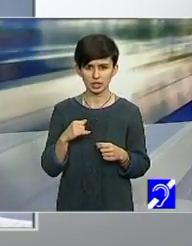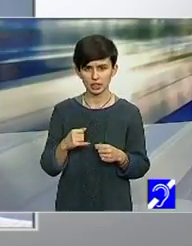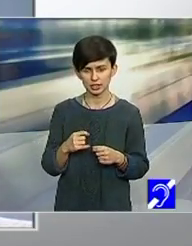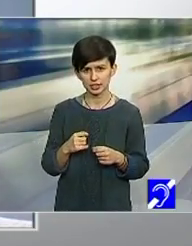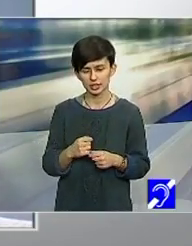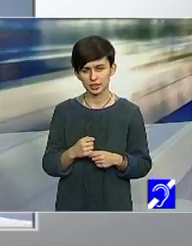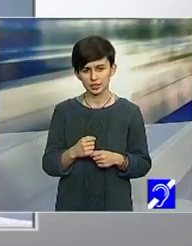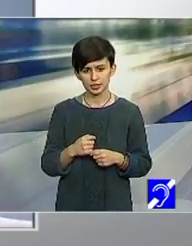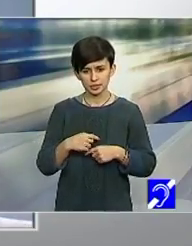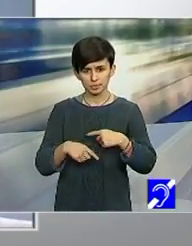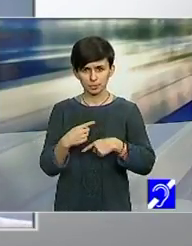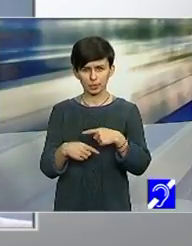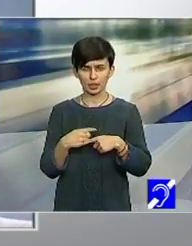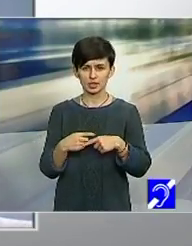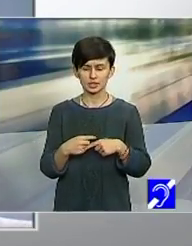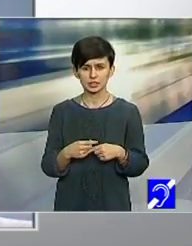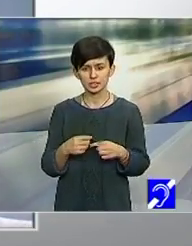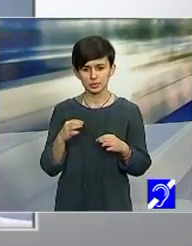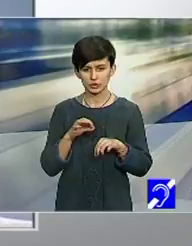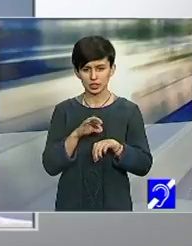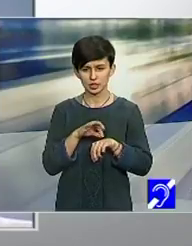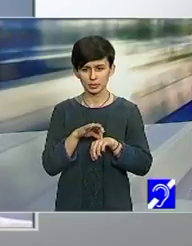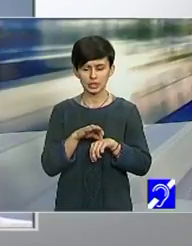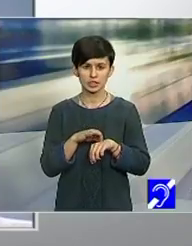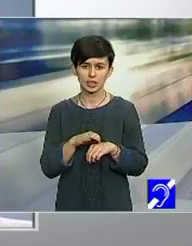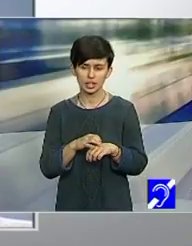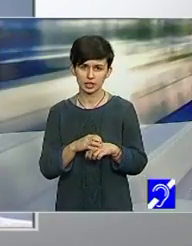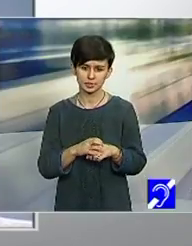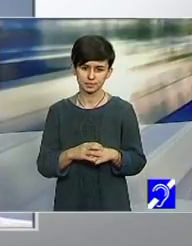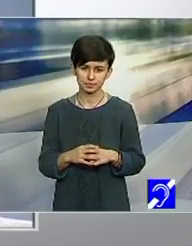știu, sistemul sanitar și alte chestiuni, până la